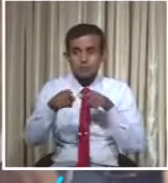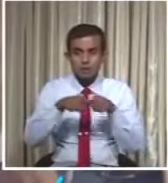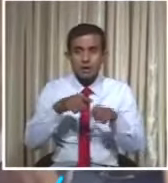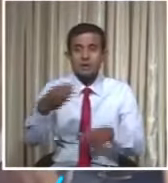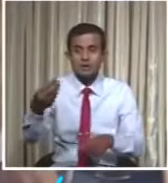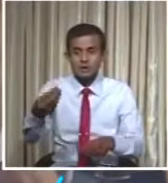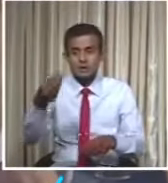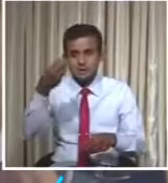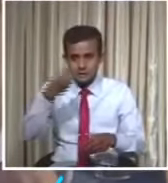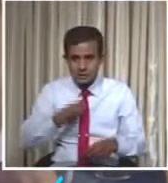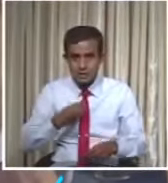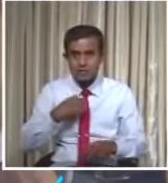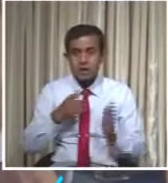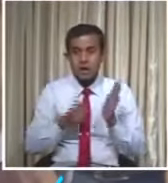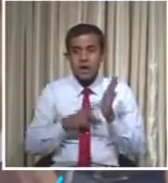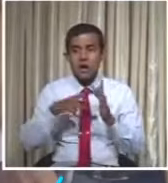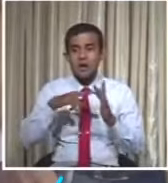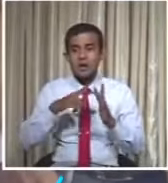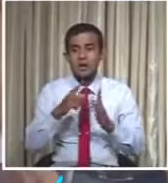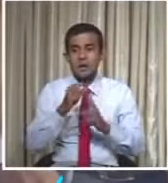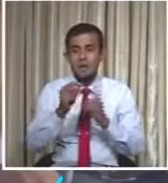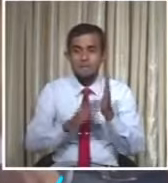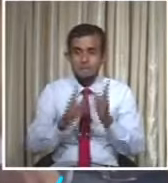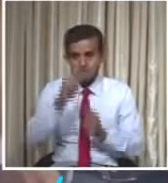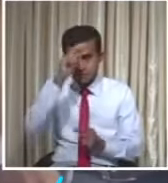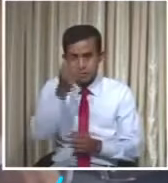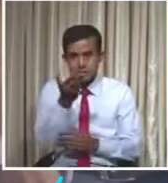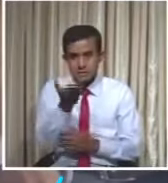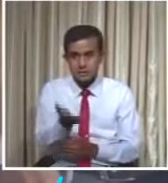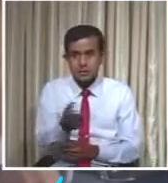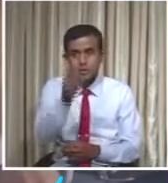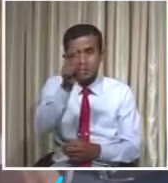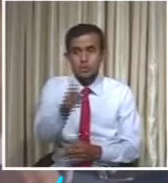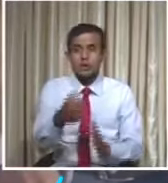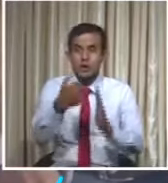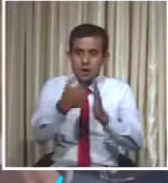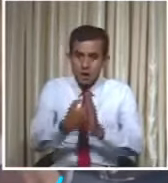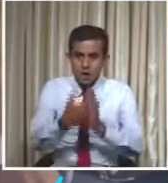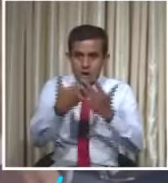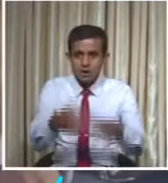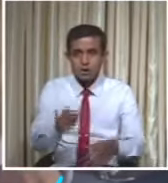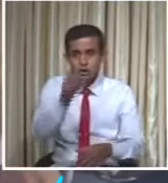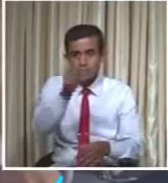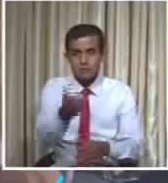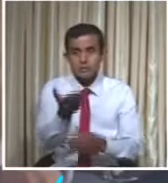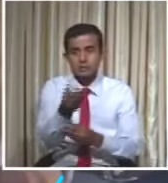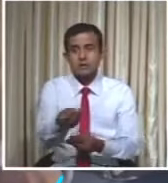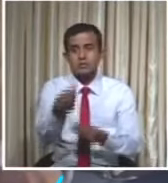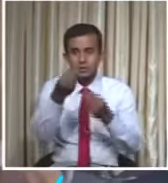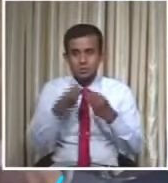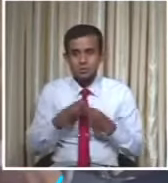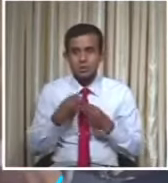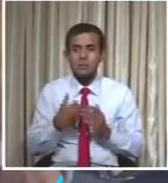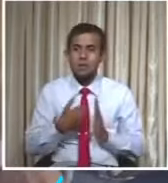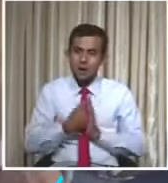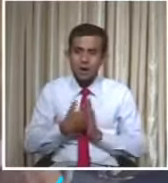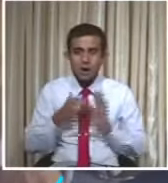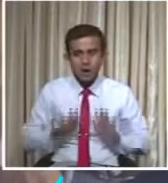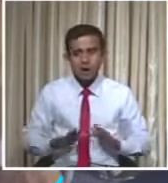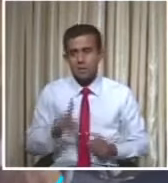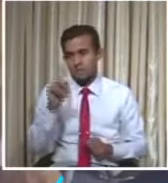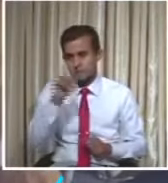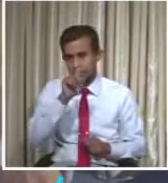दिन अपे लक्ष्मण के रियाल मतिमा इलीम कर उबतुमा एकट गरु करला उबतुमा ये इलीम लबादुन्न अपि एकट गरु करनो